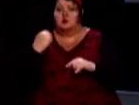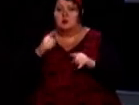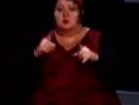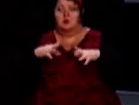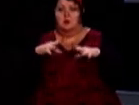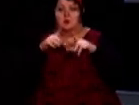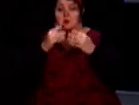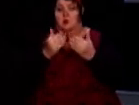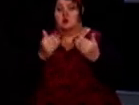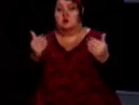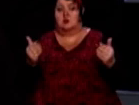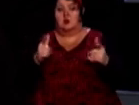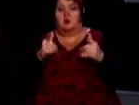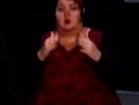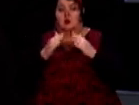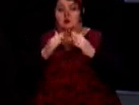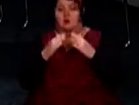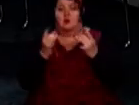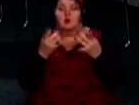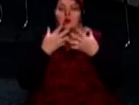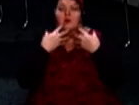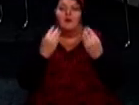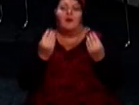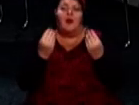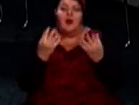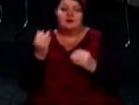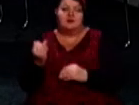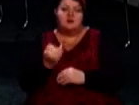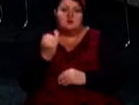і дивився, ну це просто красень, це історичне